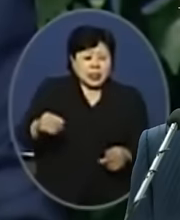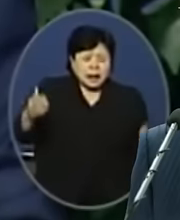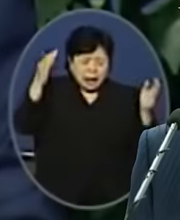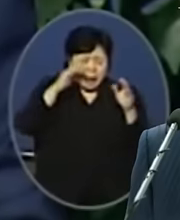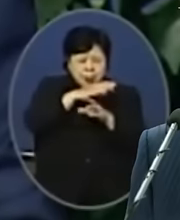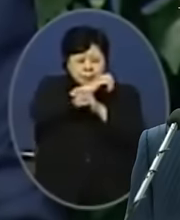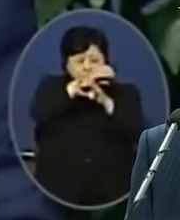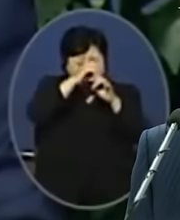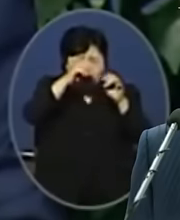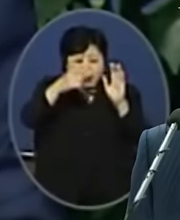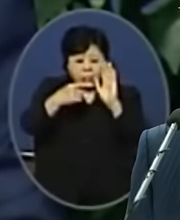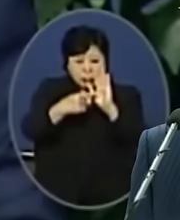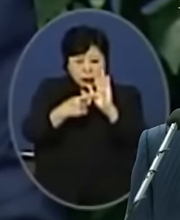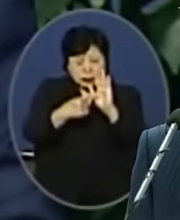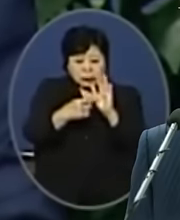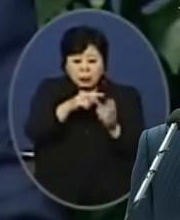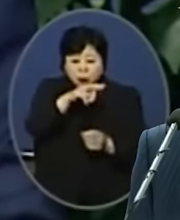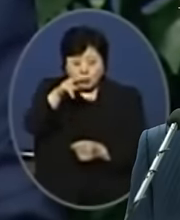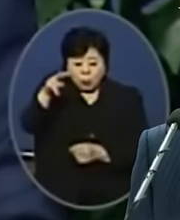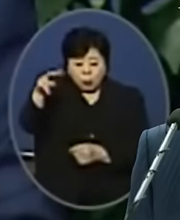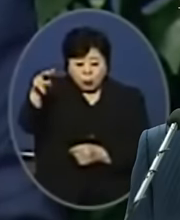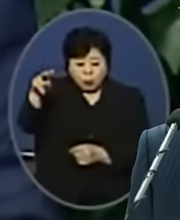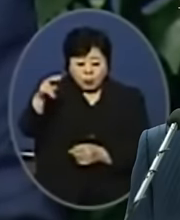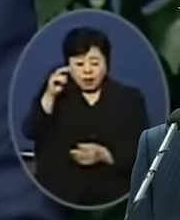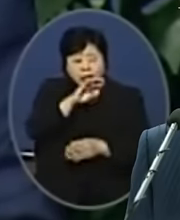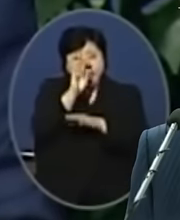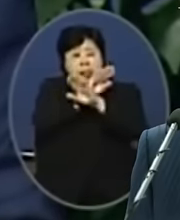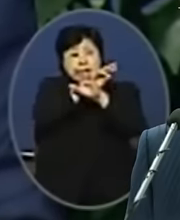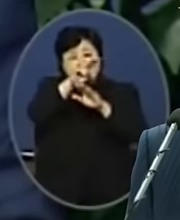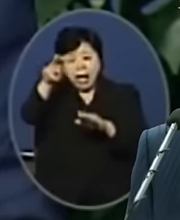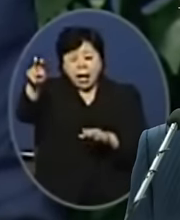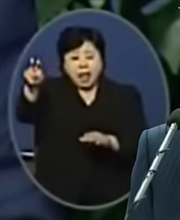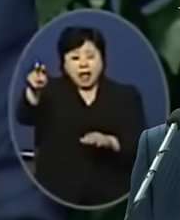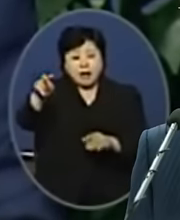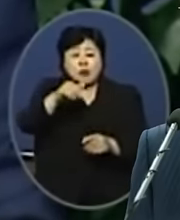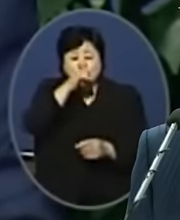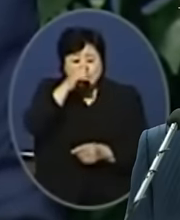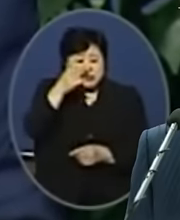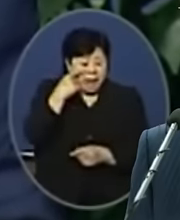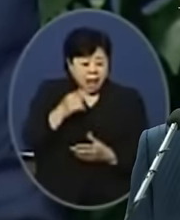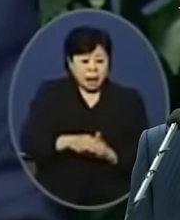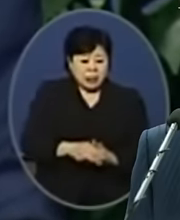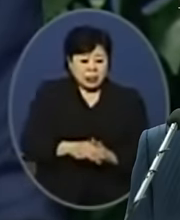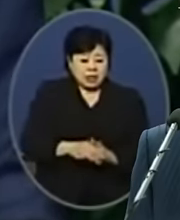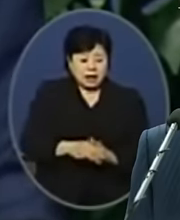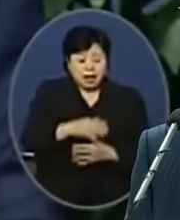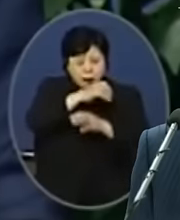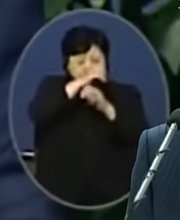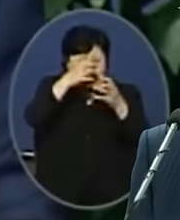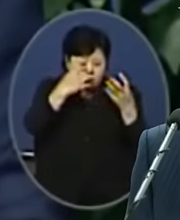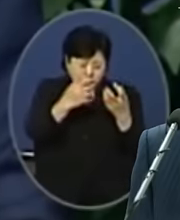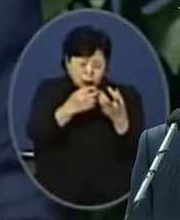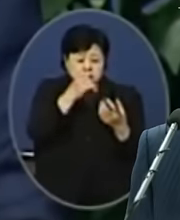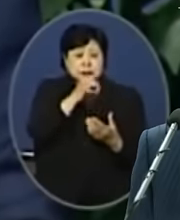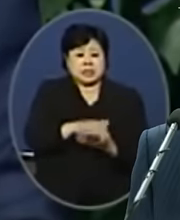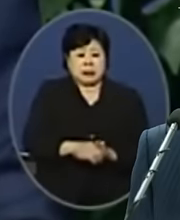캄캄한데 별들이 총총한데 밖으로 나오니까 하늘을 쳐다보고 무엇이 있는지 봐라. 무엇이냐?